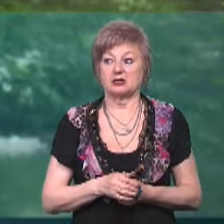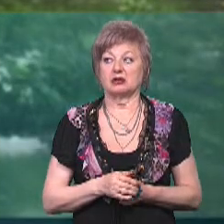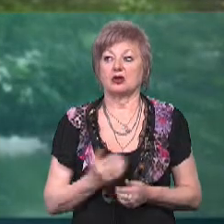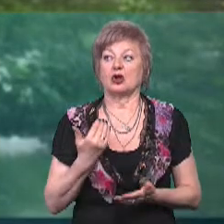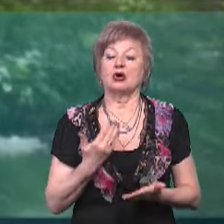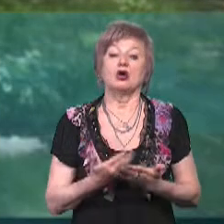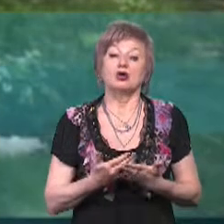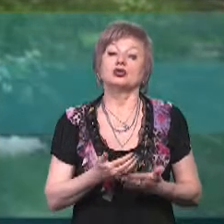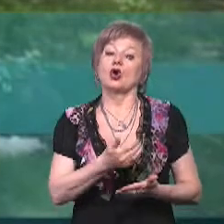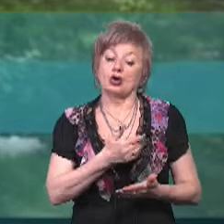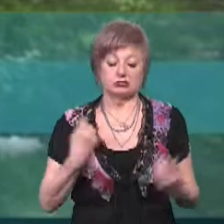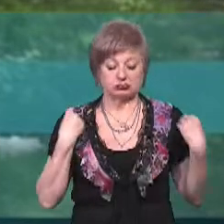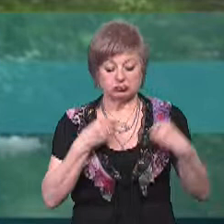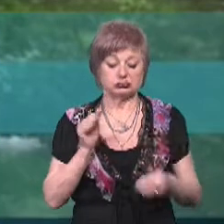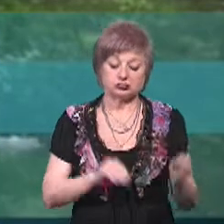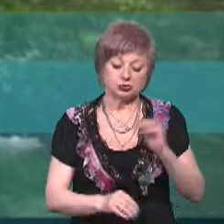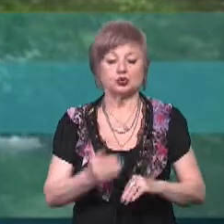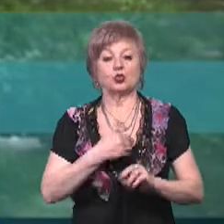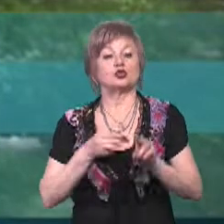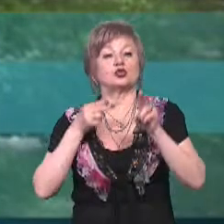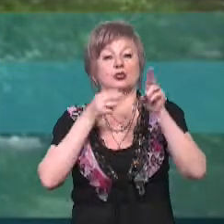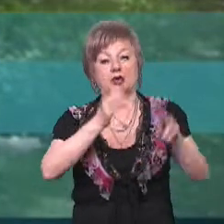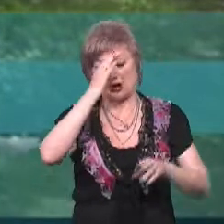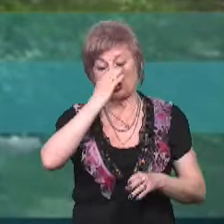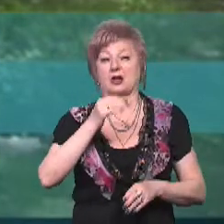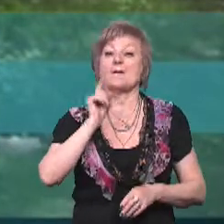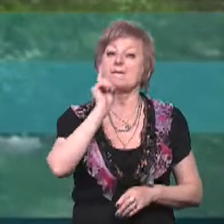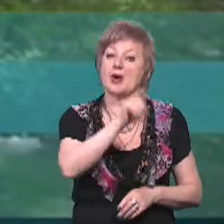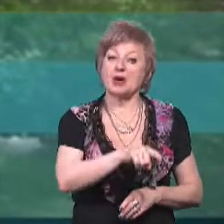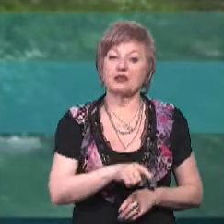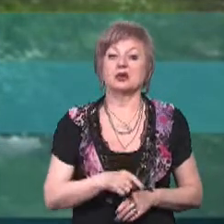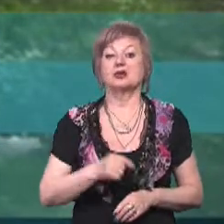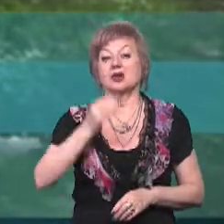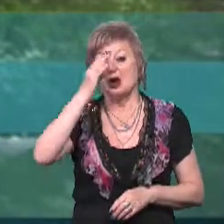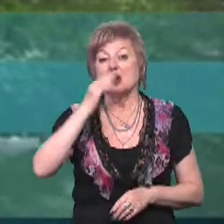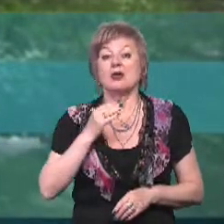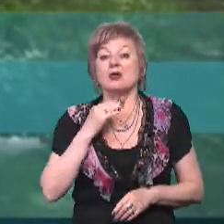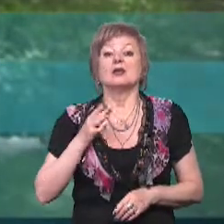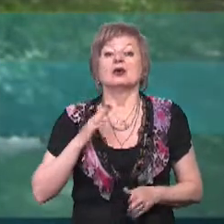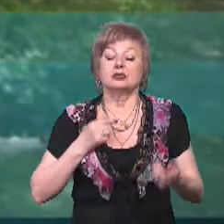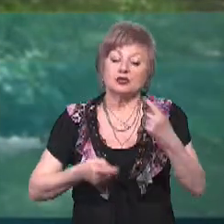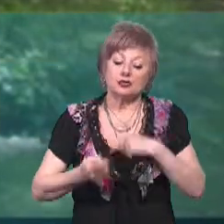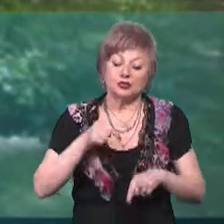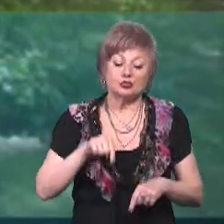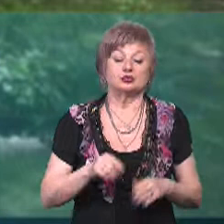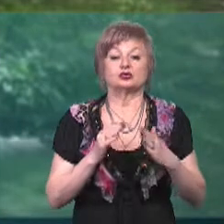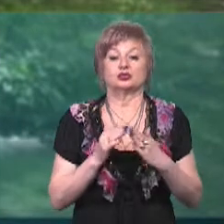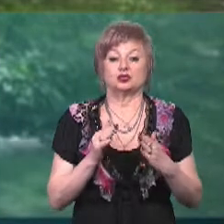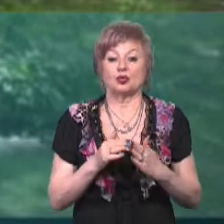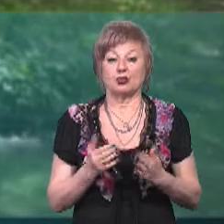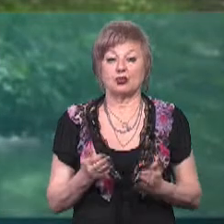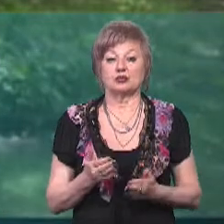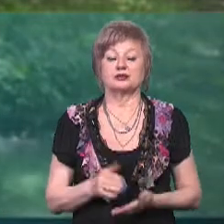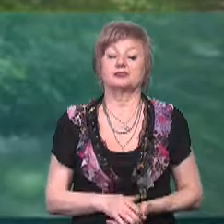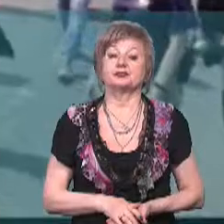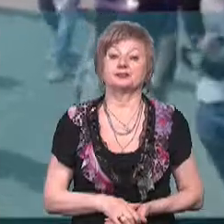речі і хотіла поїхати до папи, бо папа її там. Я їй кажу, папа, дом тут, де ми? Вона каже, ні, мій папа там живе, бо він до мене не хоче